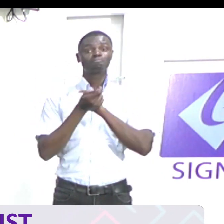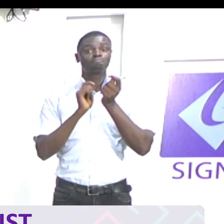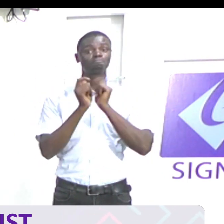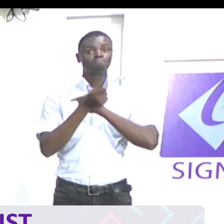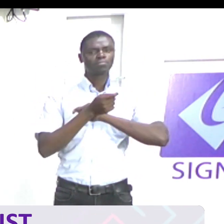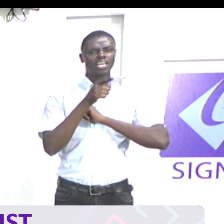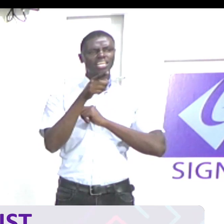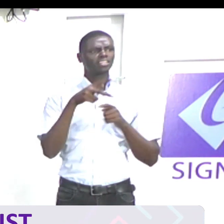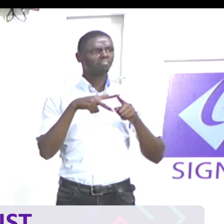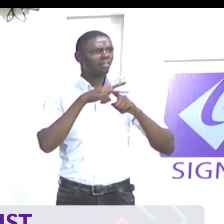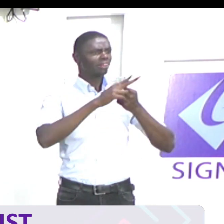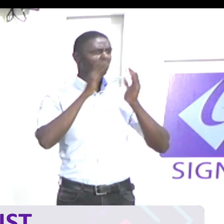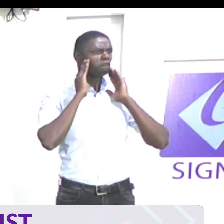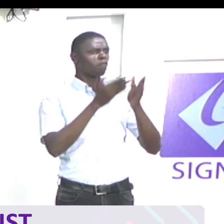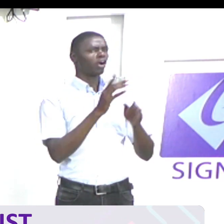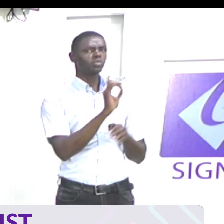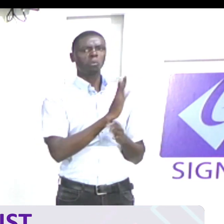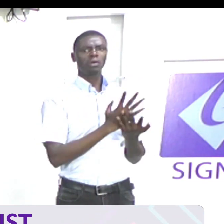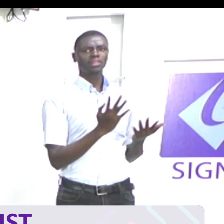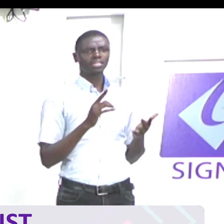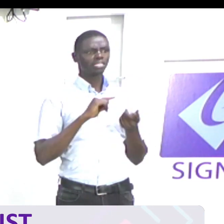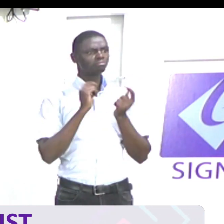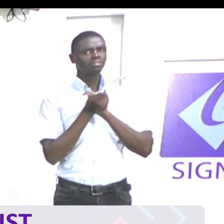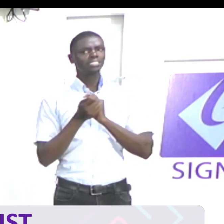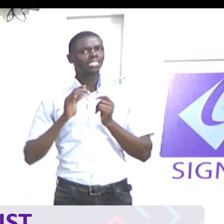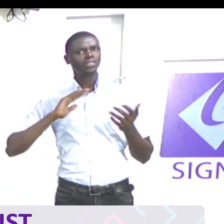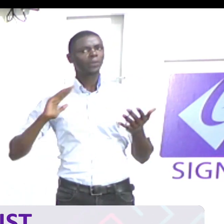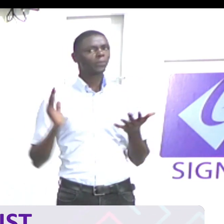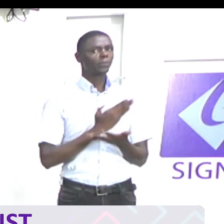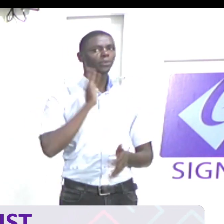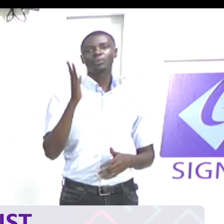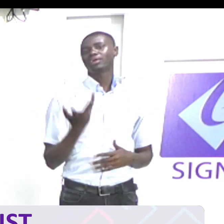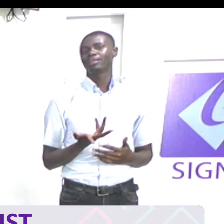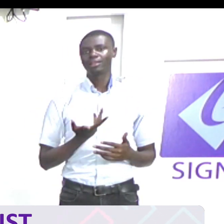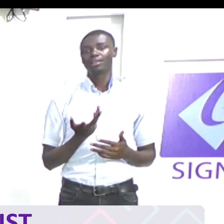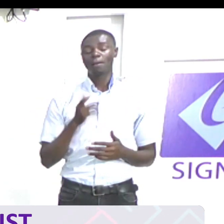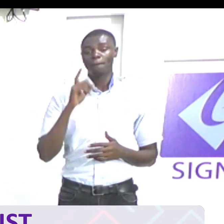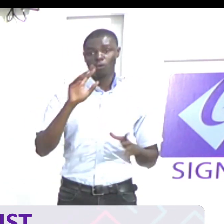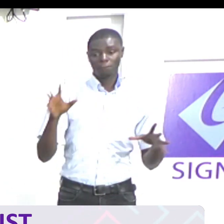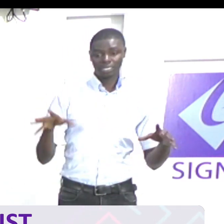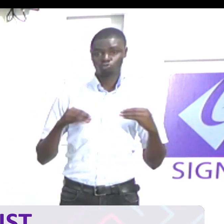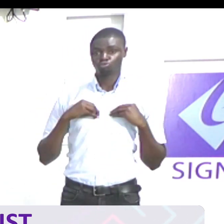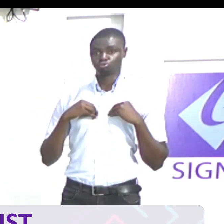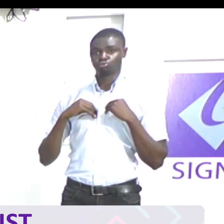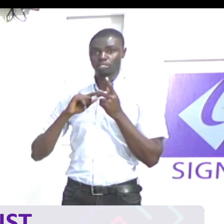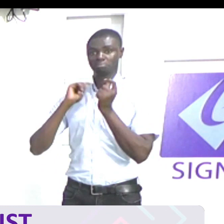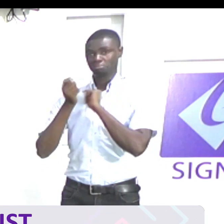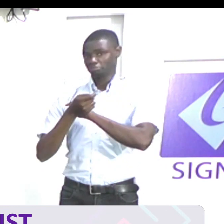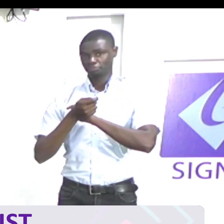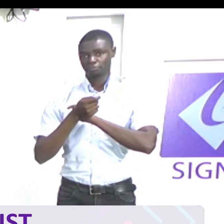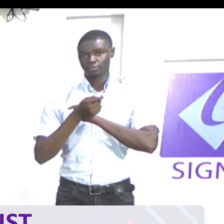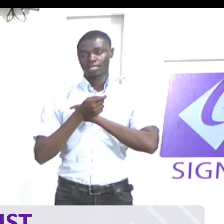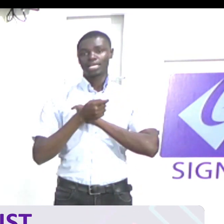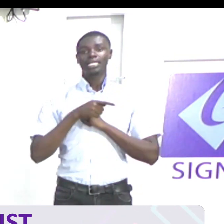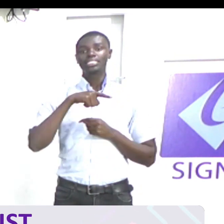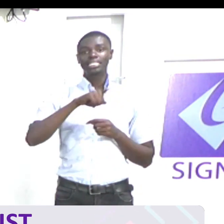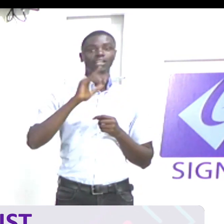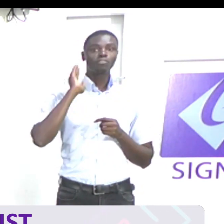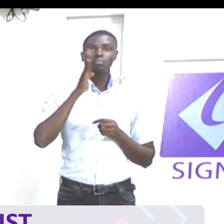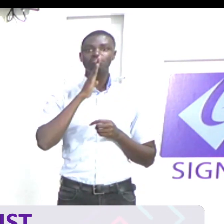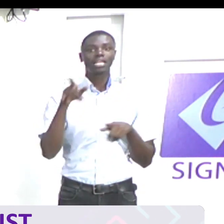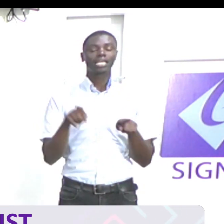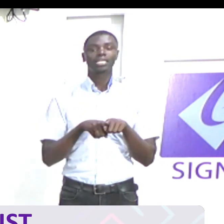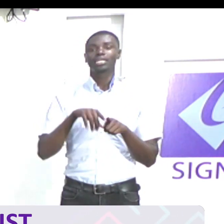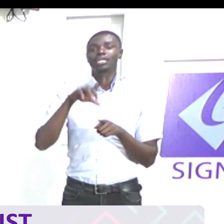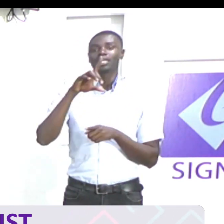Sasa wewe ukikaa hapo change itakunini? Lazima embrace. Ndio hiyo. Embrace the change. Utakuwa kama